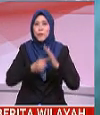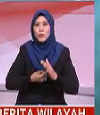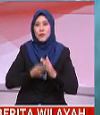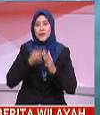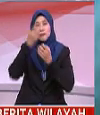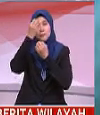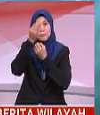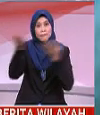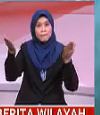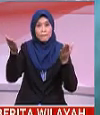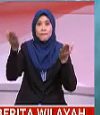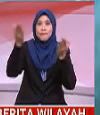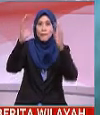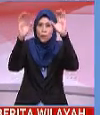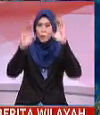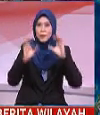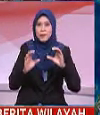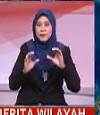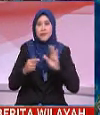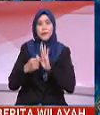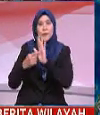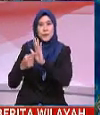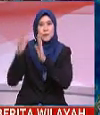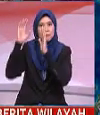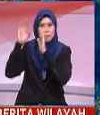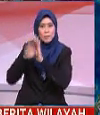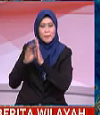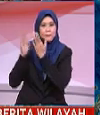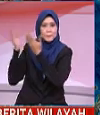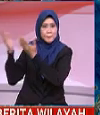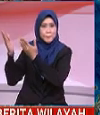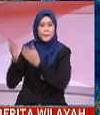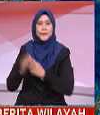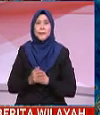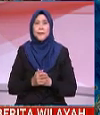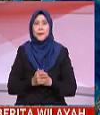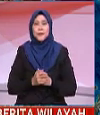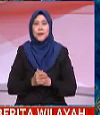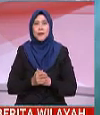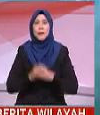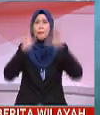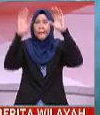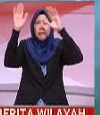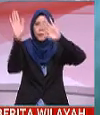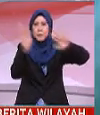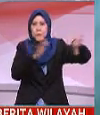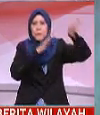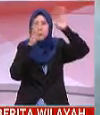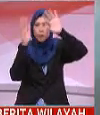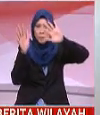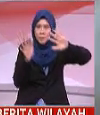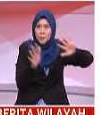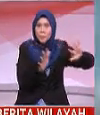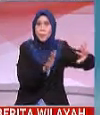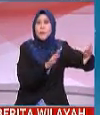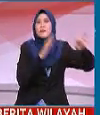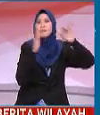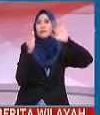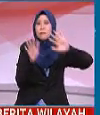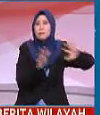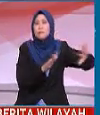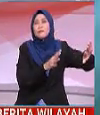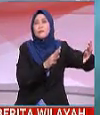dengan melihat terlebih dahulu pada paparan imej carta angin semasa, di mana diperhatikan keadaan angin di rantau negara kini masih